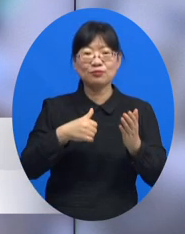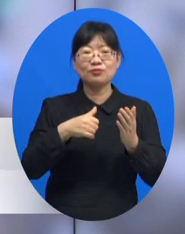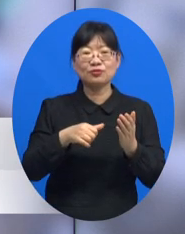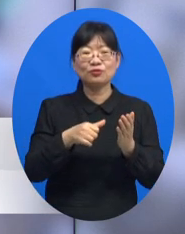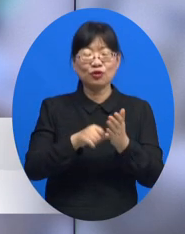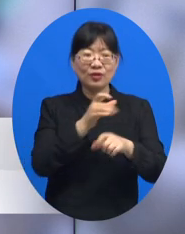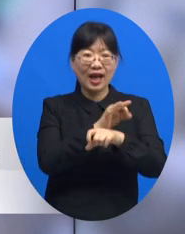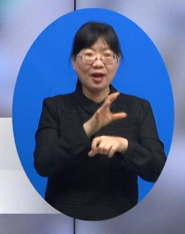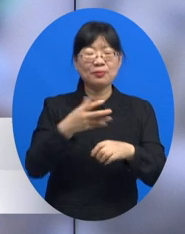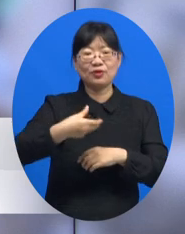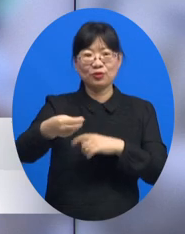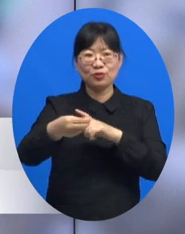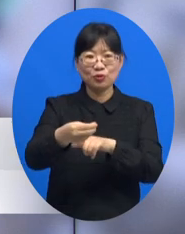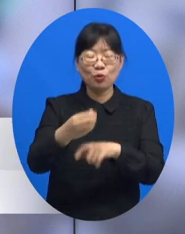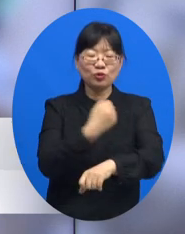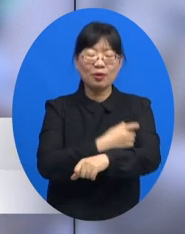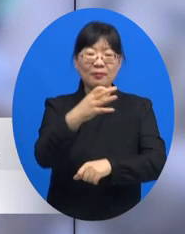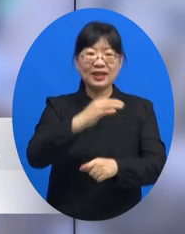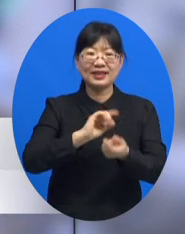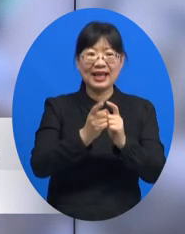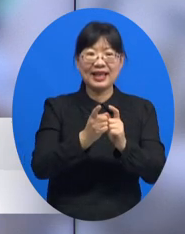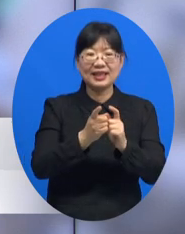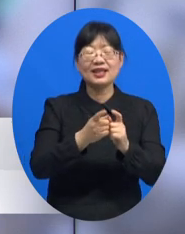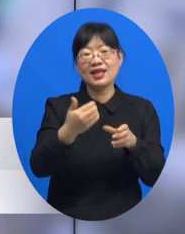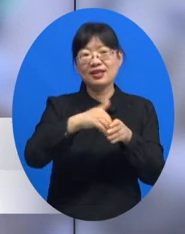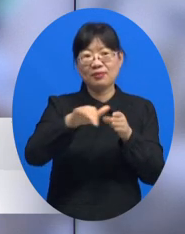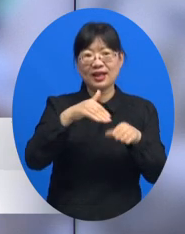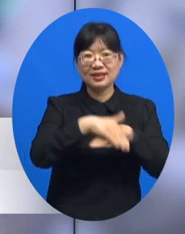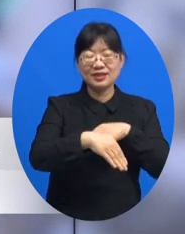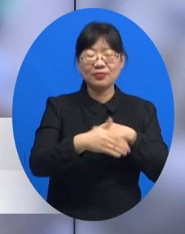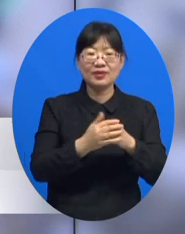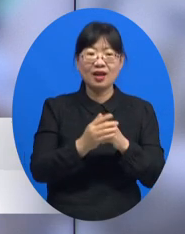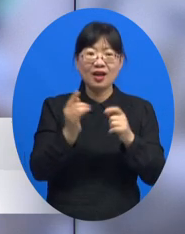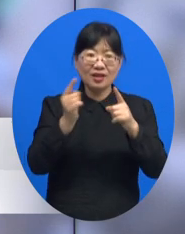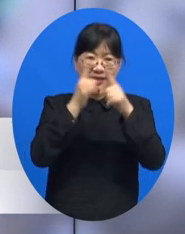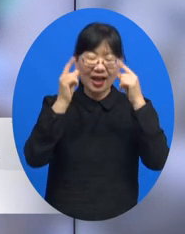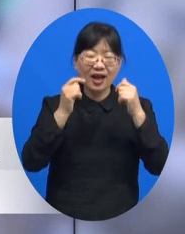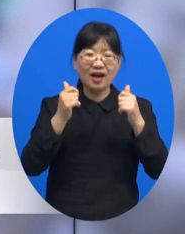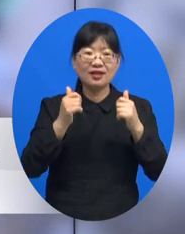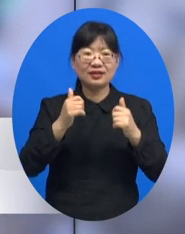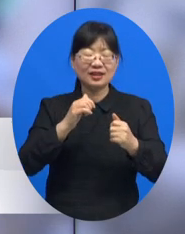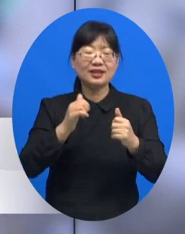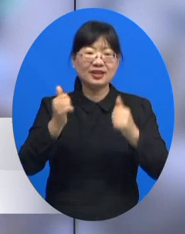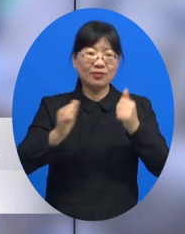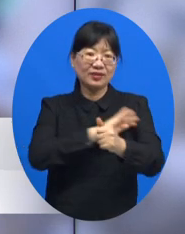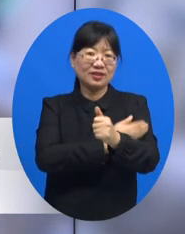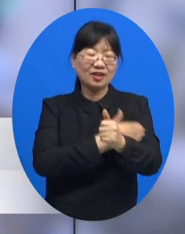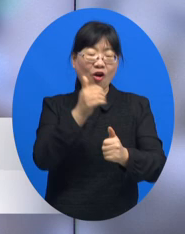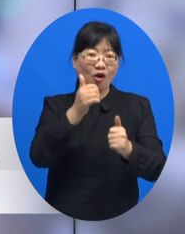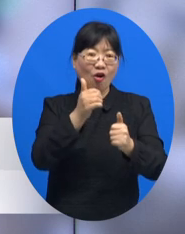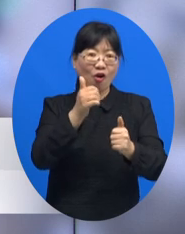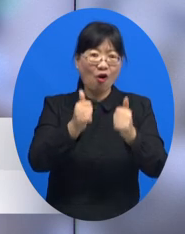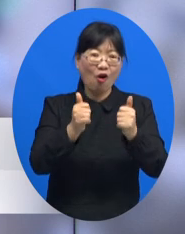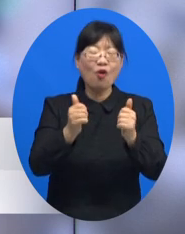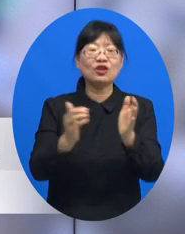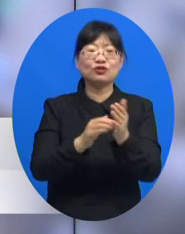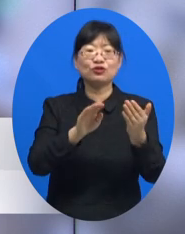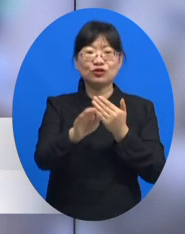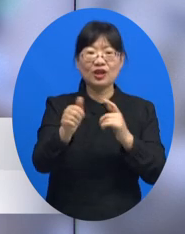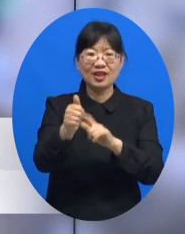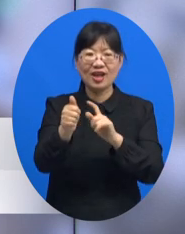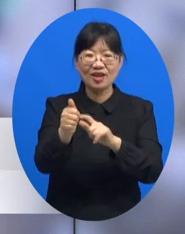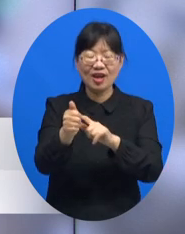대리입금 방식인데요. 특히 수능 끝난 학생들을 대상으로 불법 대부 피해가 발생할 가능성이 커 경기도가 팔을